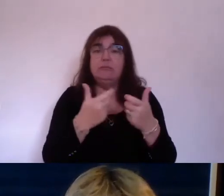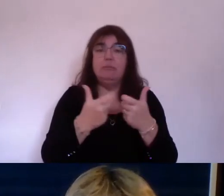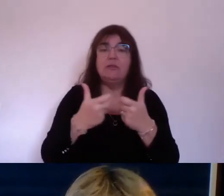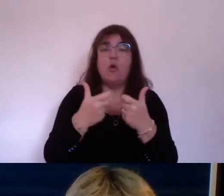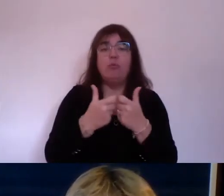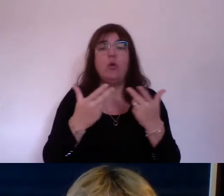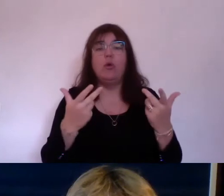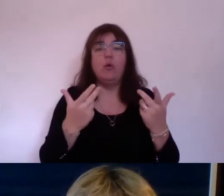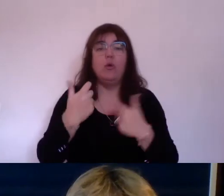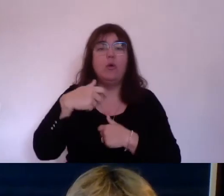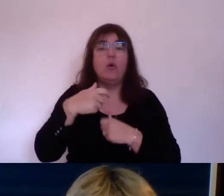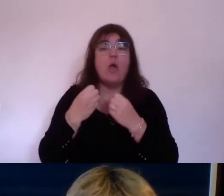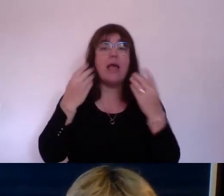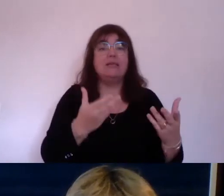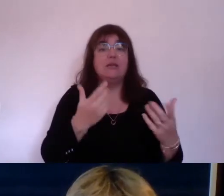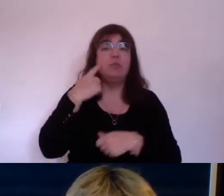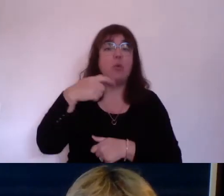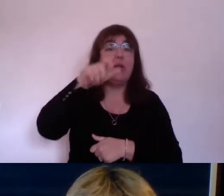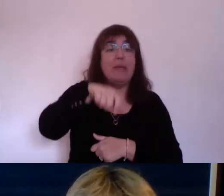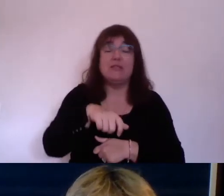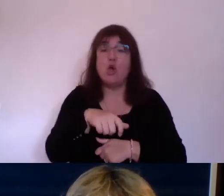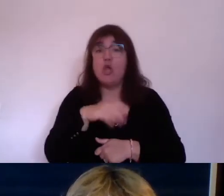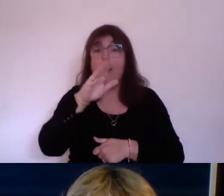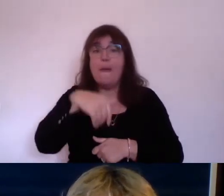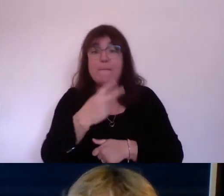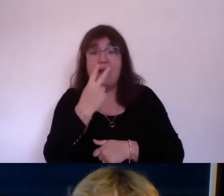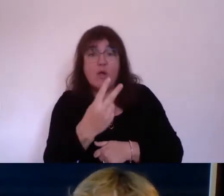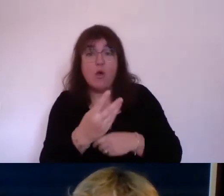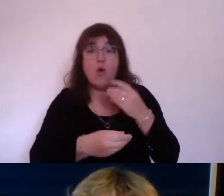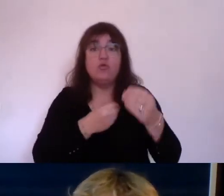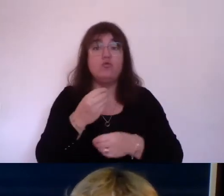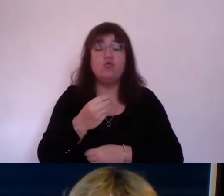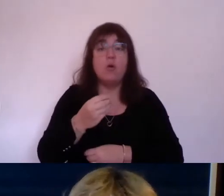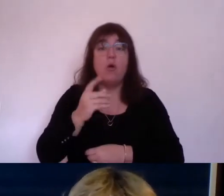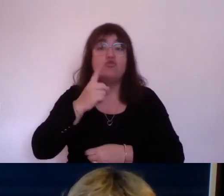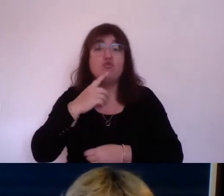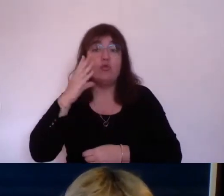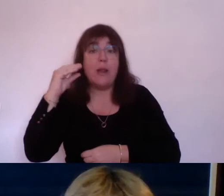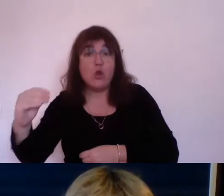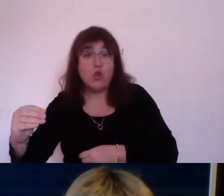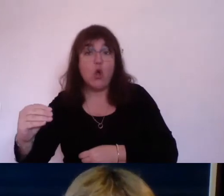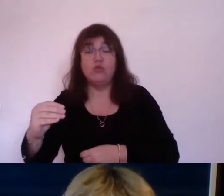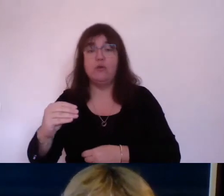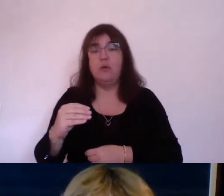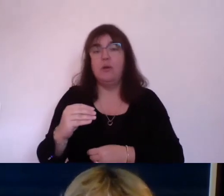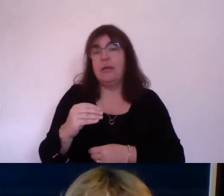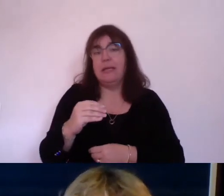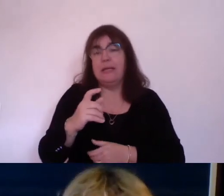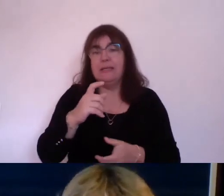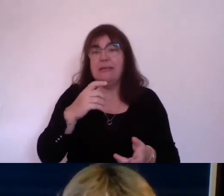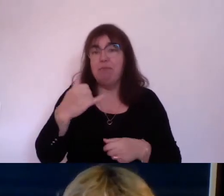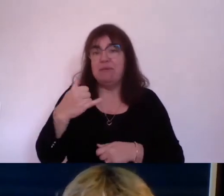par exemple les offres accessibles aux personnes déficientes visuelles ou accessibles aux personnes sourdes et malentendantes, par exemple. Il n'y a pas encore les filtres nécessaires